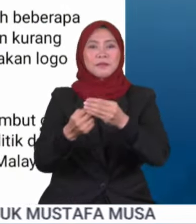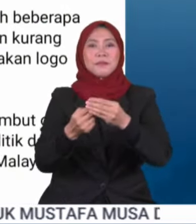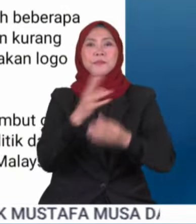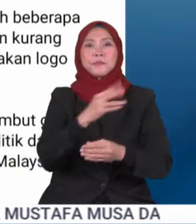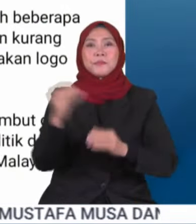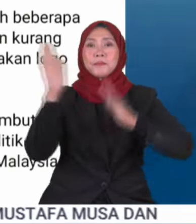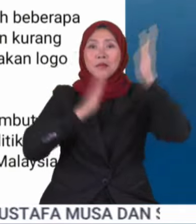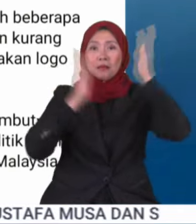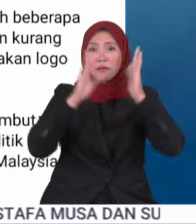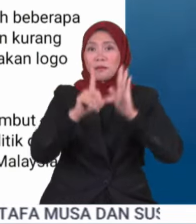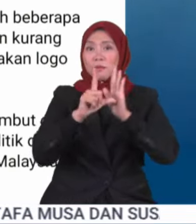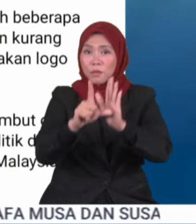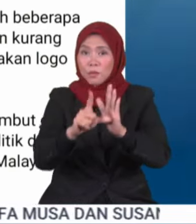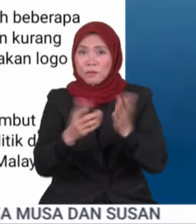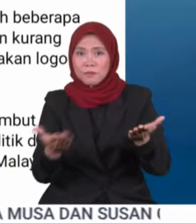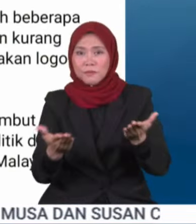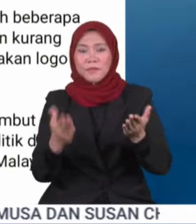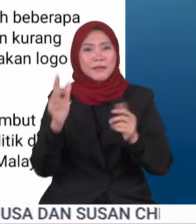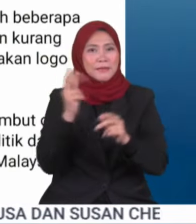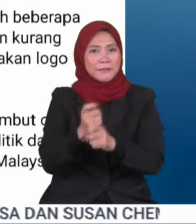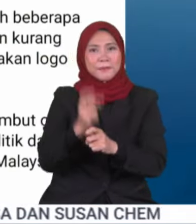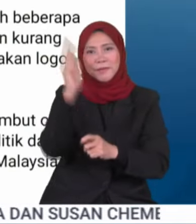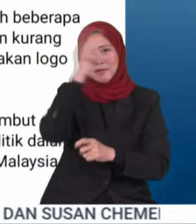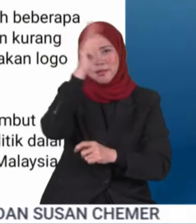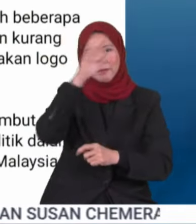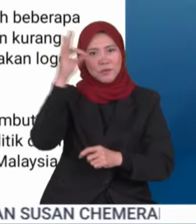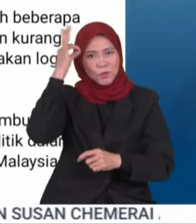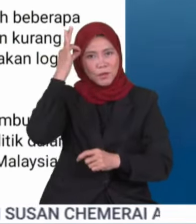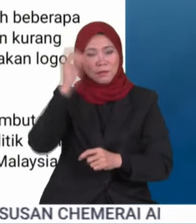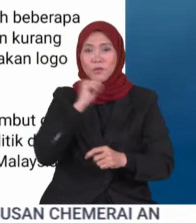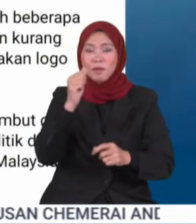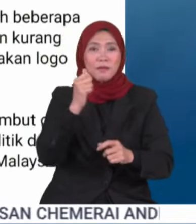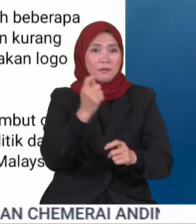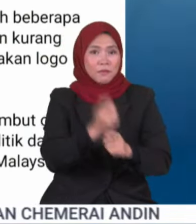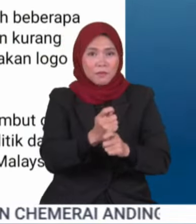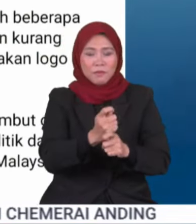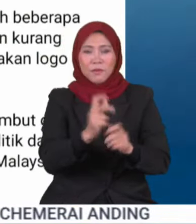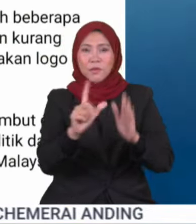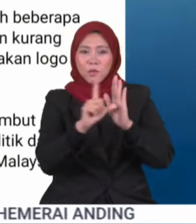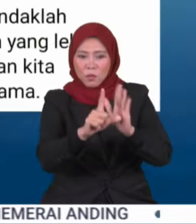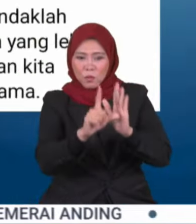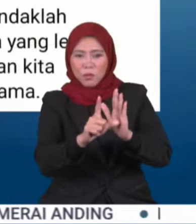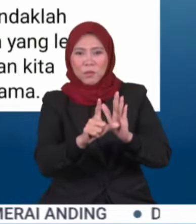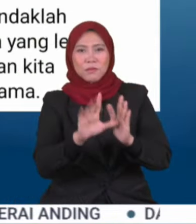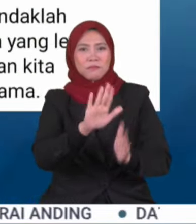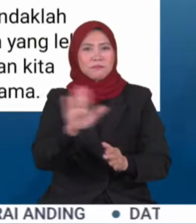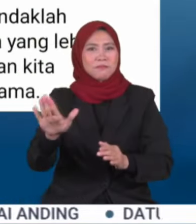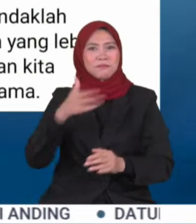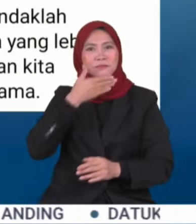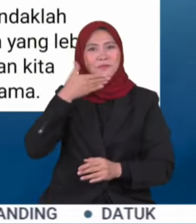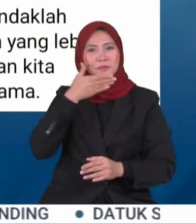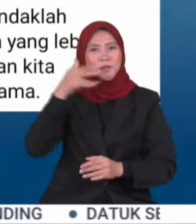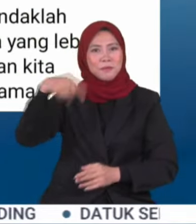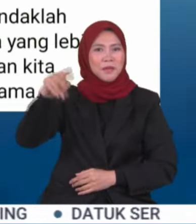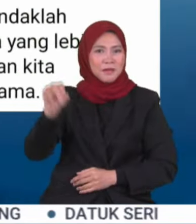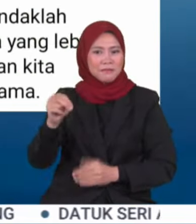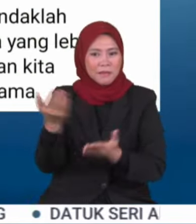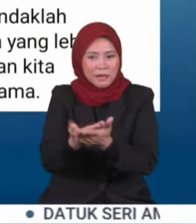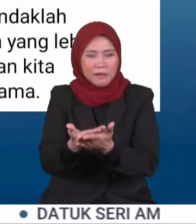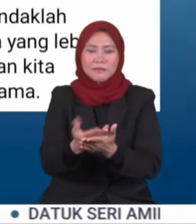Malaysia Madani yang ditetapkan kerajaan bukannya logo dan tema autentik dicadangkan Pemuda perikatan nasional